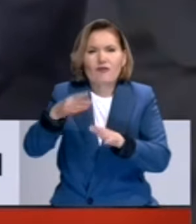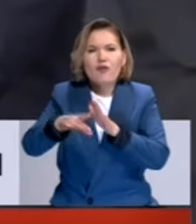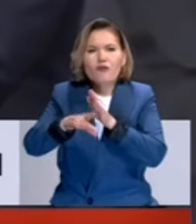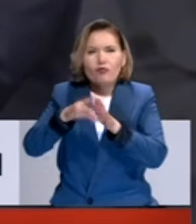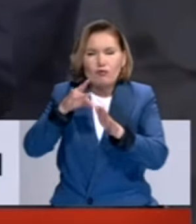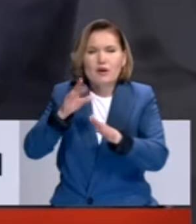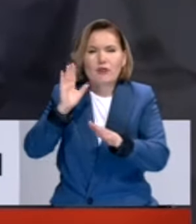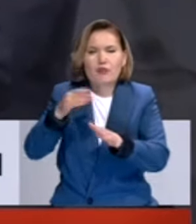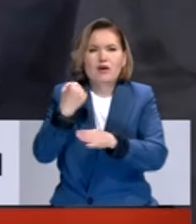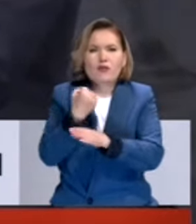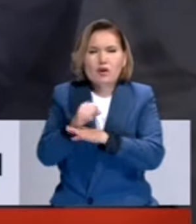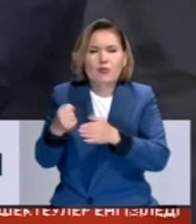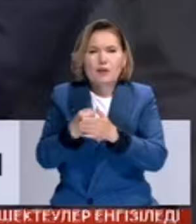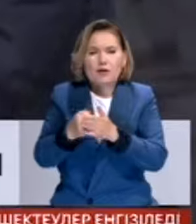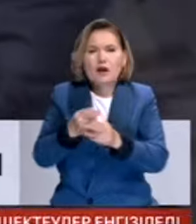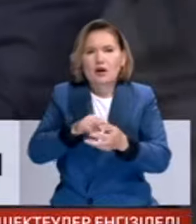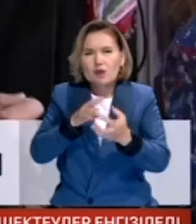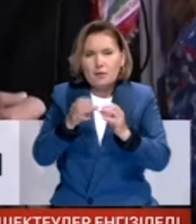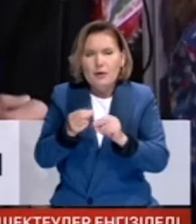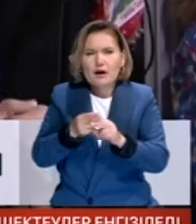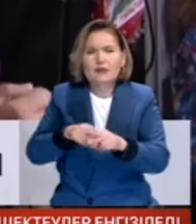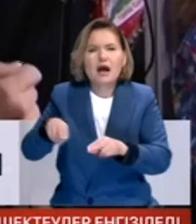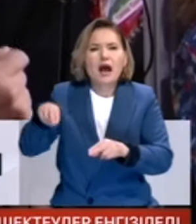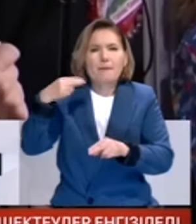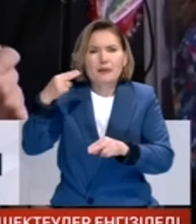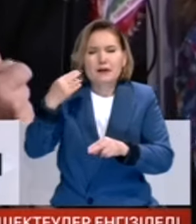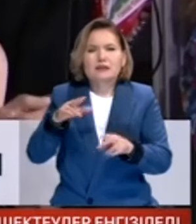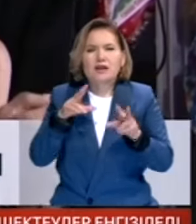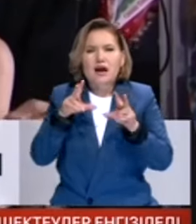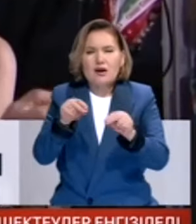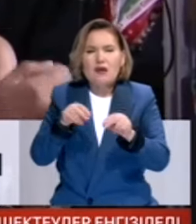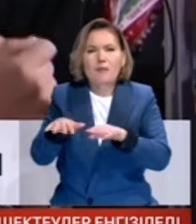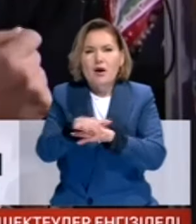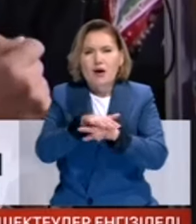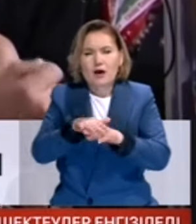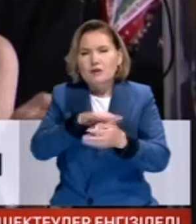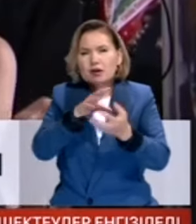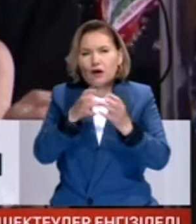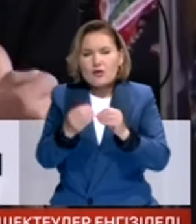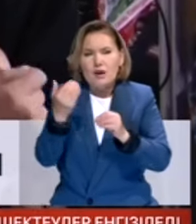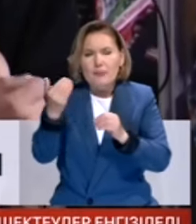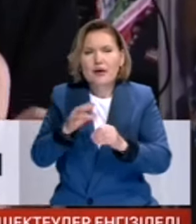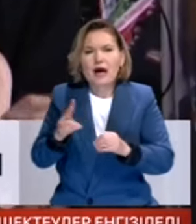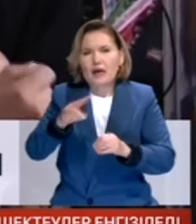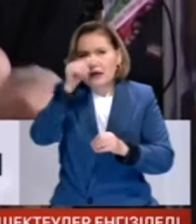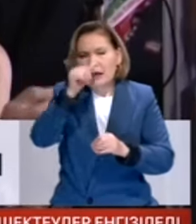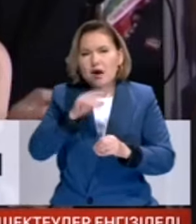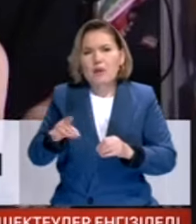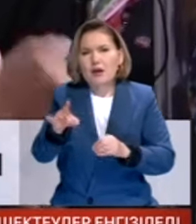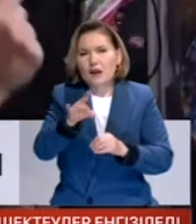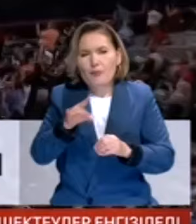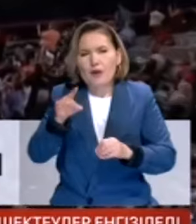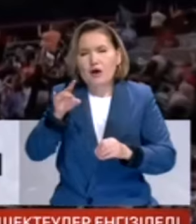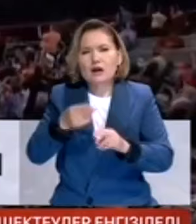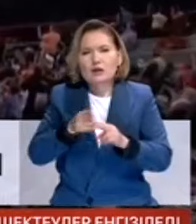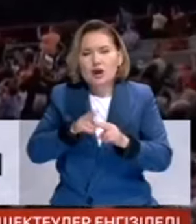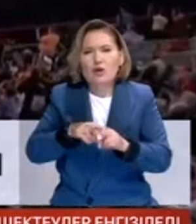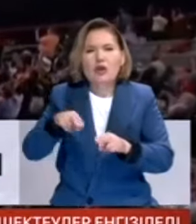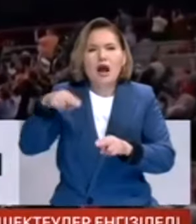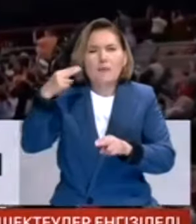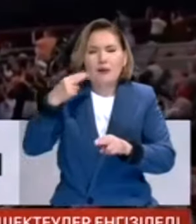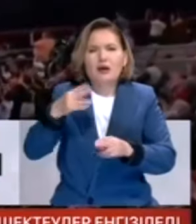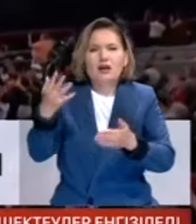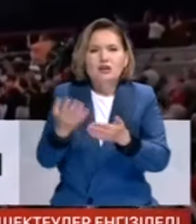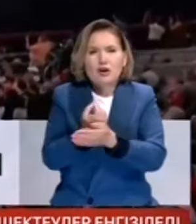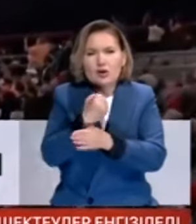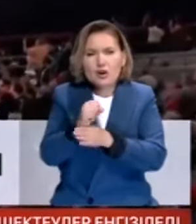президент болсам вице-президент етемін деген Венске қазір әлем назары ерекше. Себебі қарашада республикалық үміткер жеңіс тұғырынан көрініп